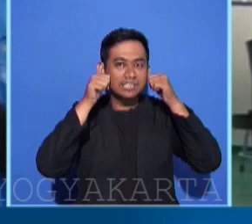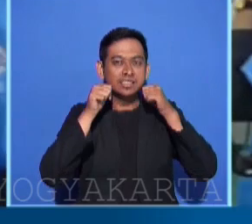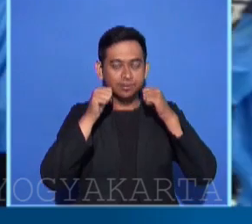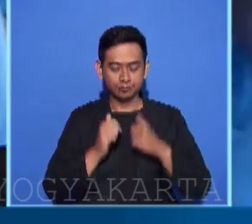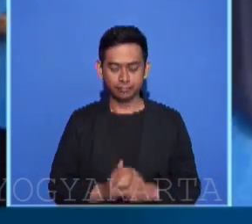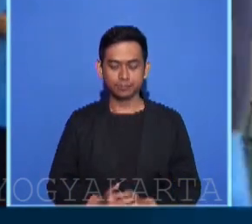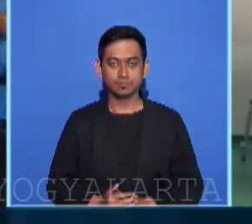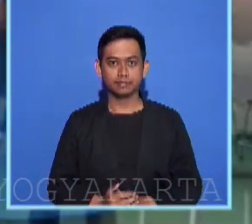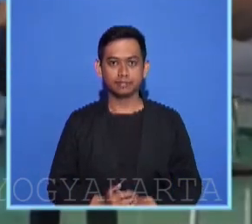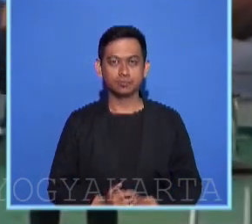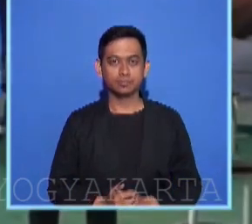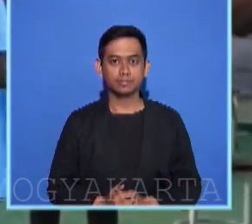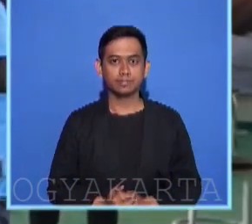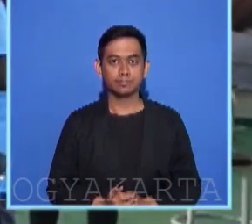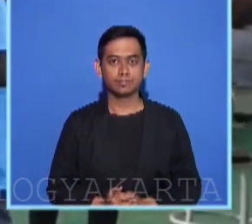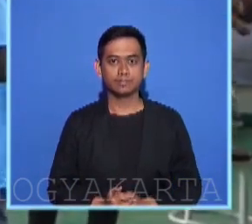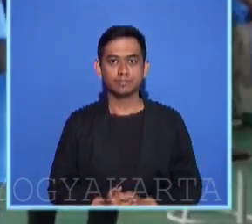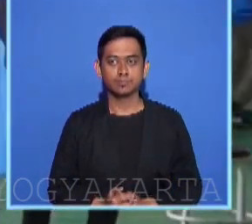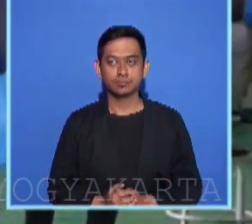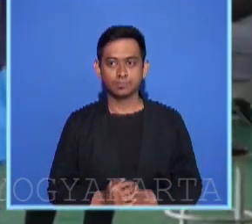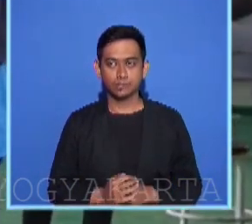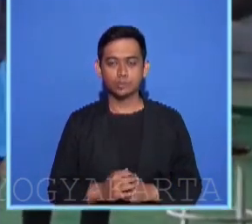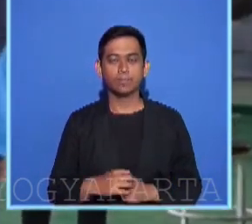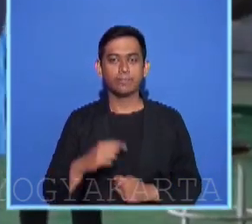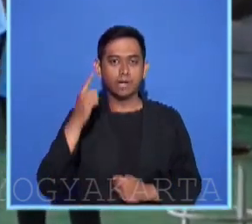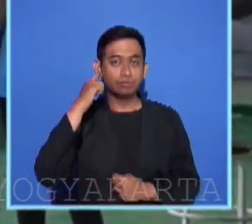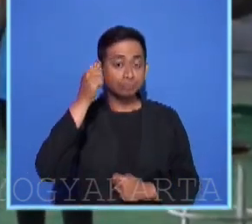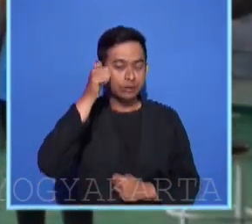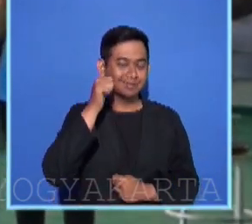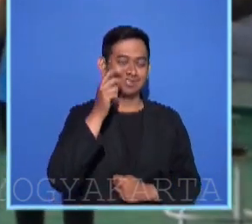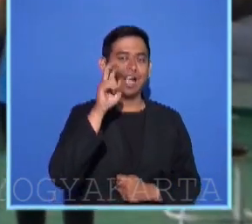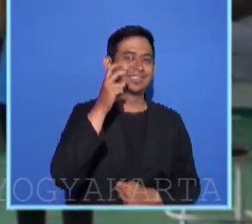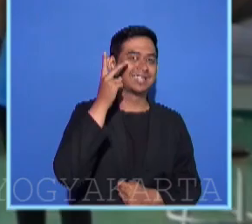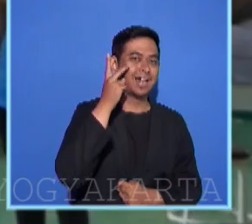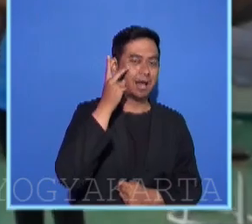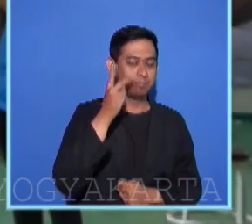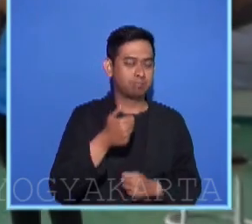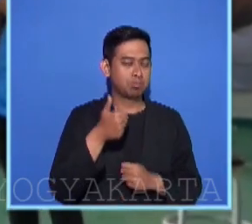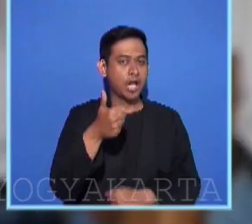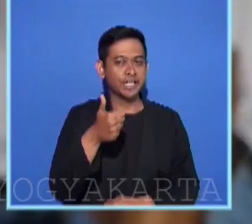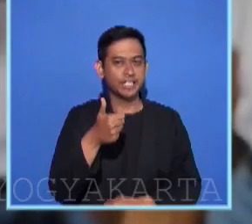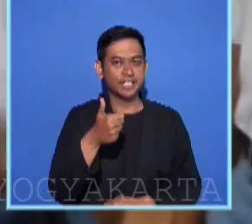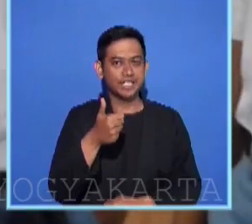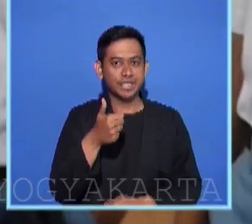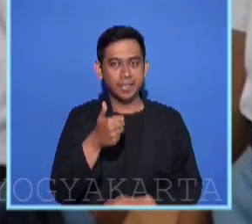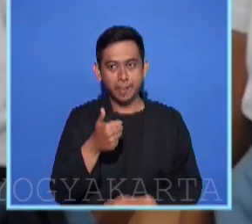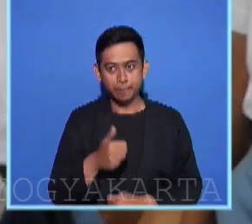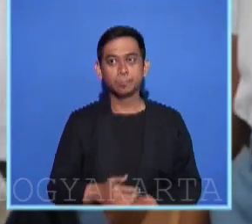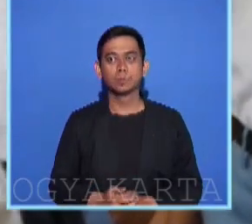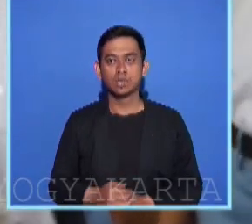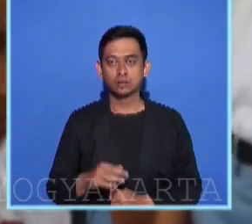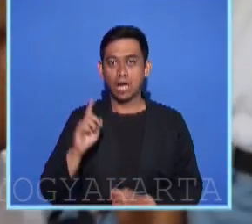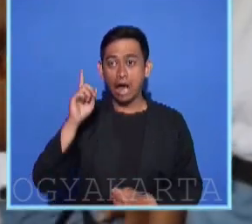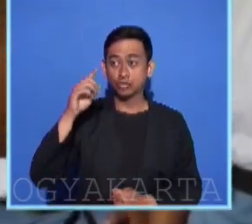utamanya yang tadi telinga telinga lebih terjaga dan lebih terawat pendengaran dan